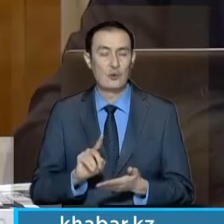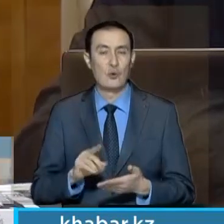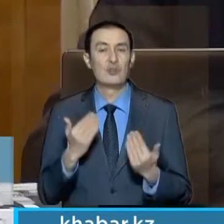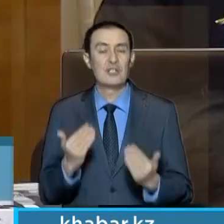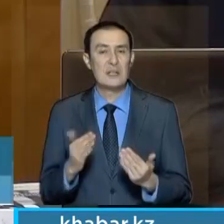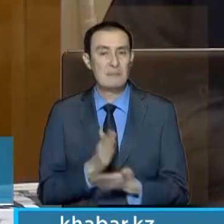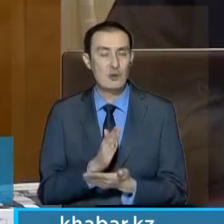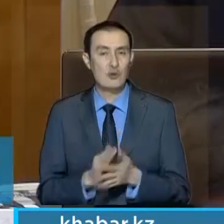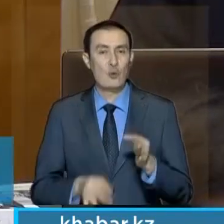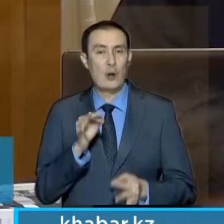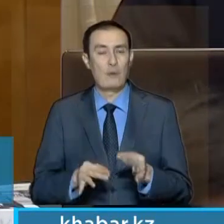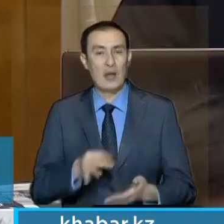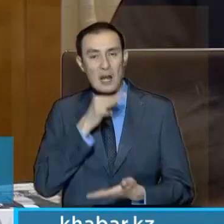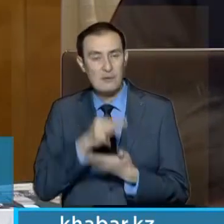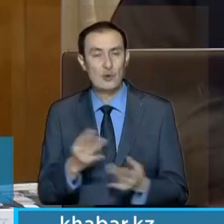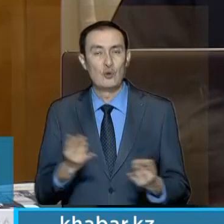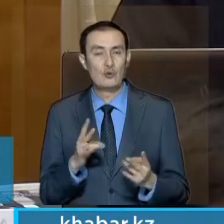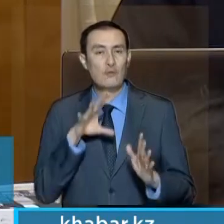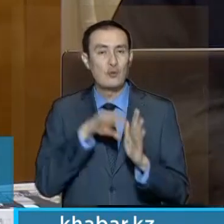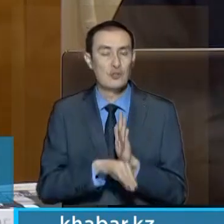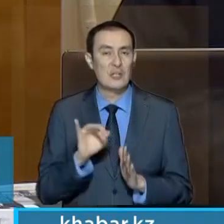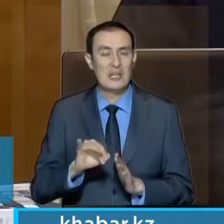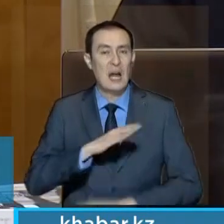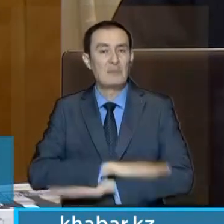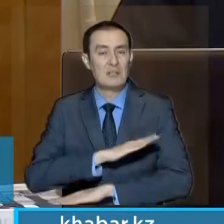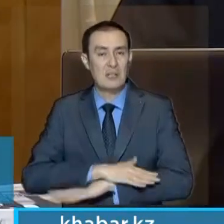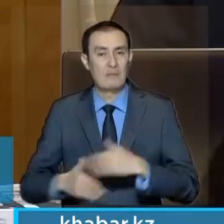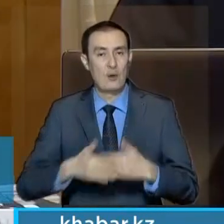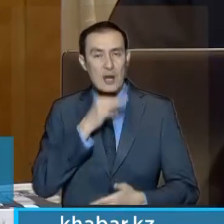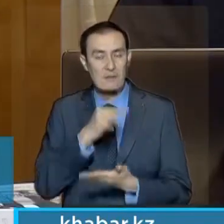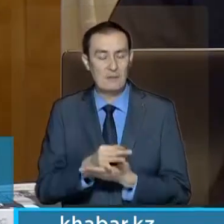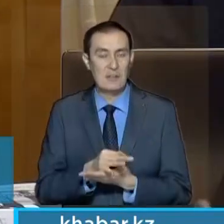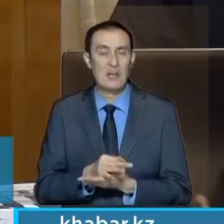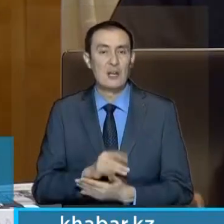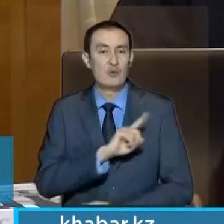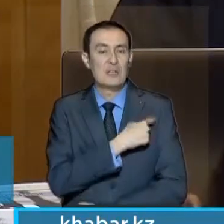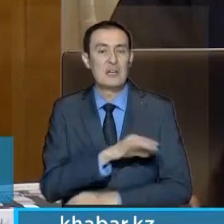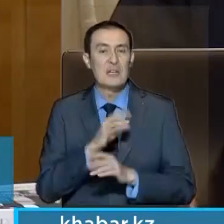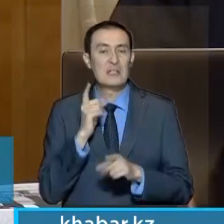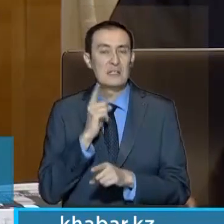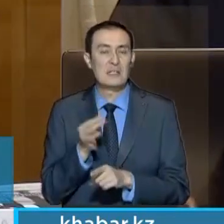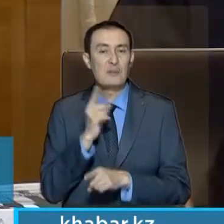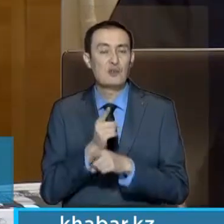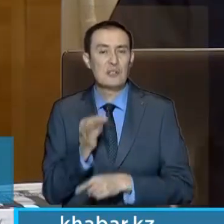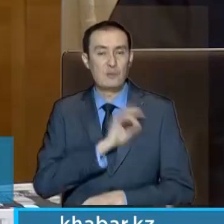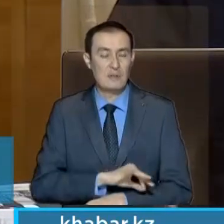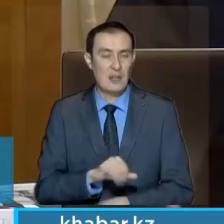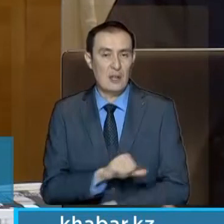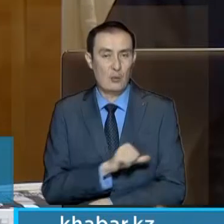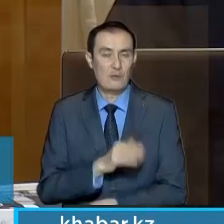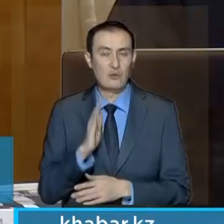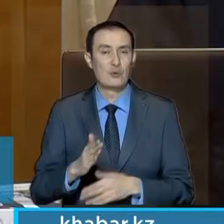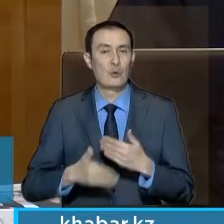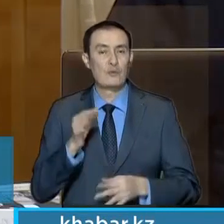уже имеющейся уголовной ответственностью необходимо внедрить и административную. В итоге немедицинское употребление наркосредств в общественных местах будет